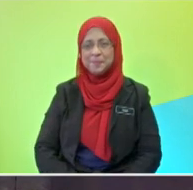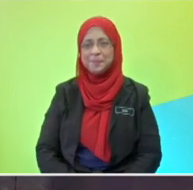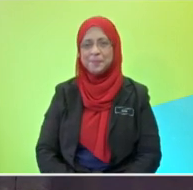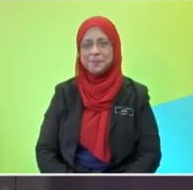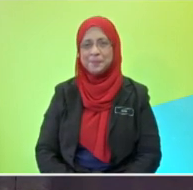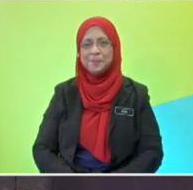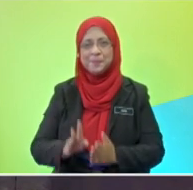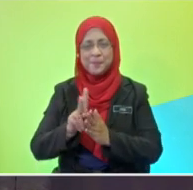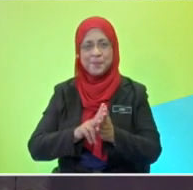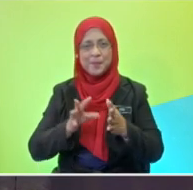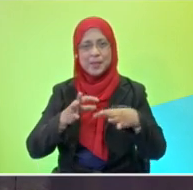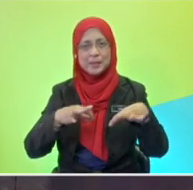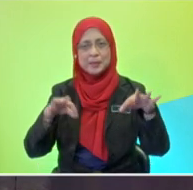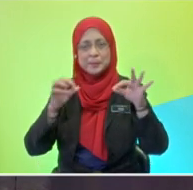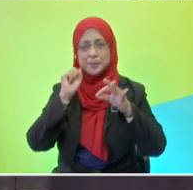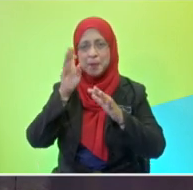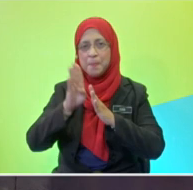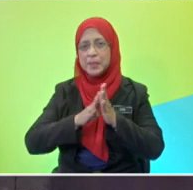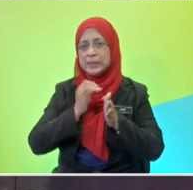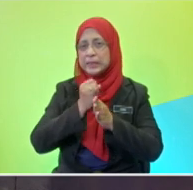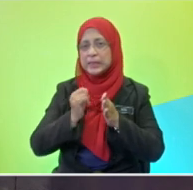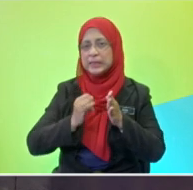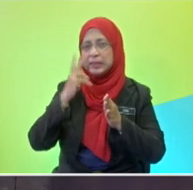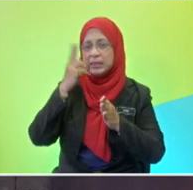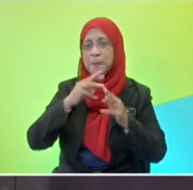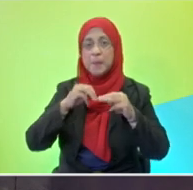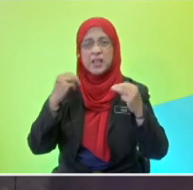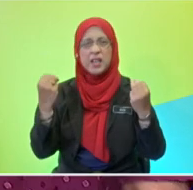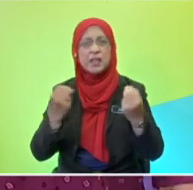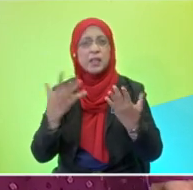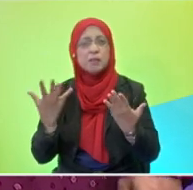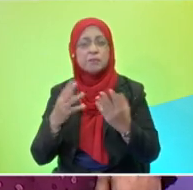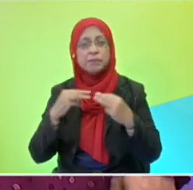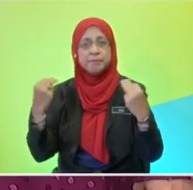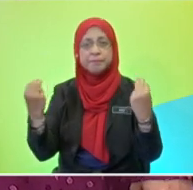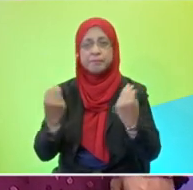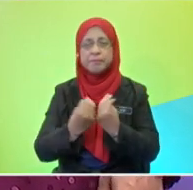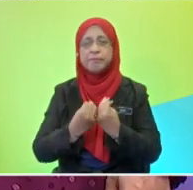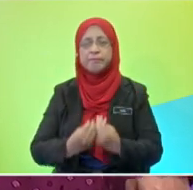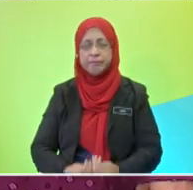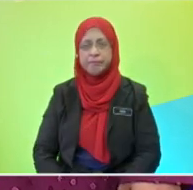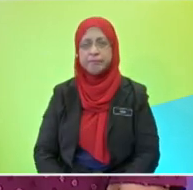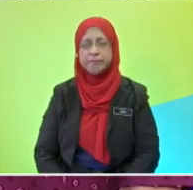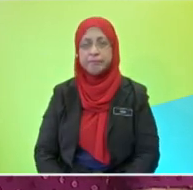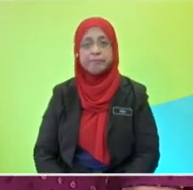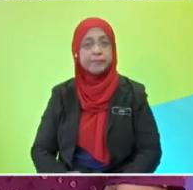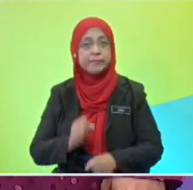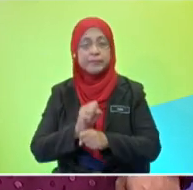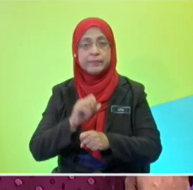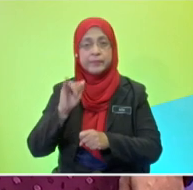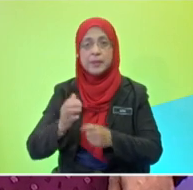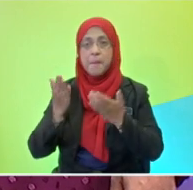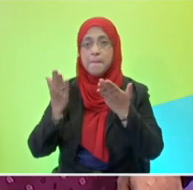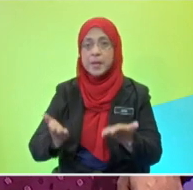kepentingan ada bajiran terhadap masyarakat tadi individu kemudian terhadap masyarakat kerja yang berat